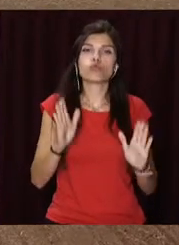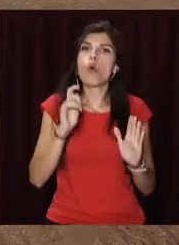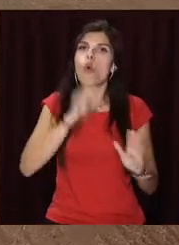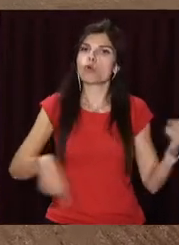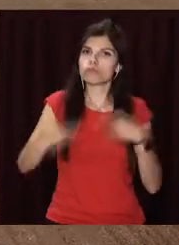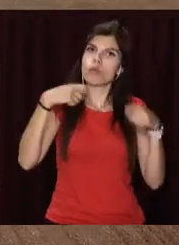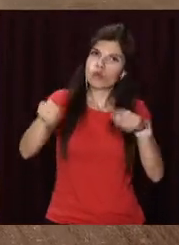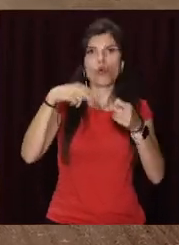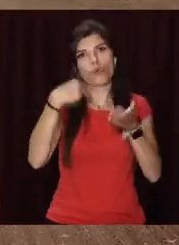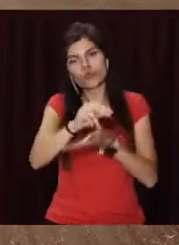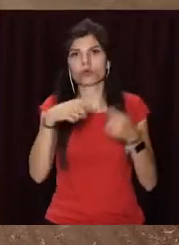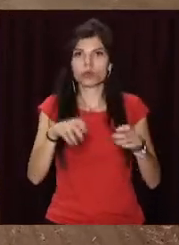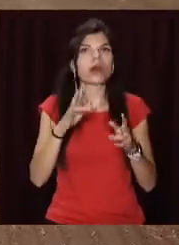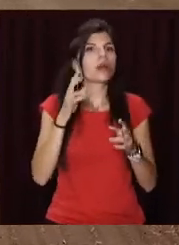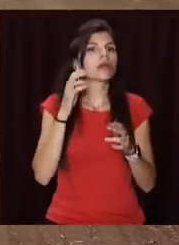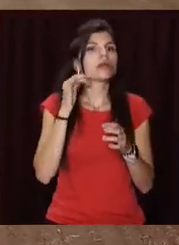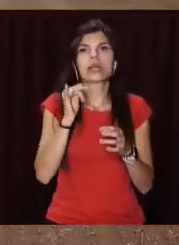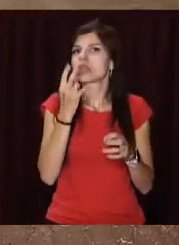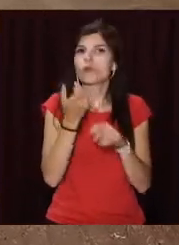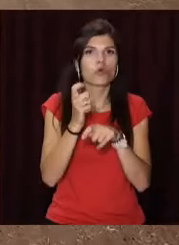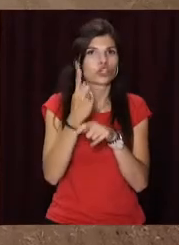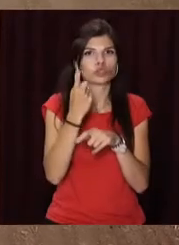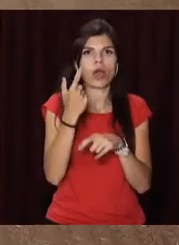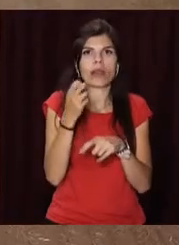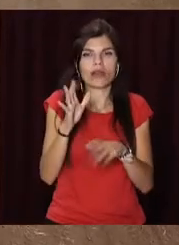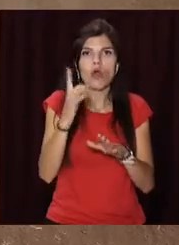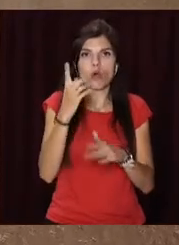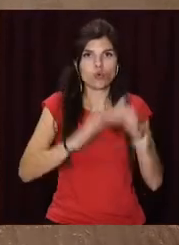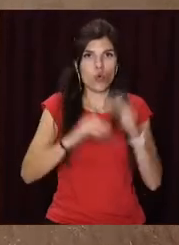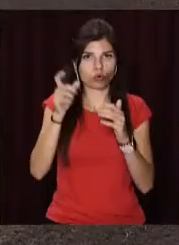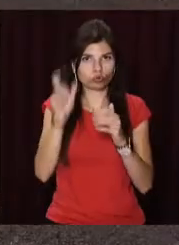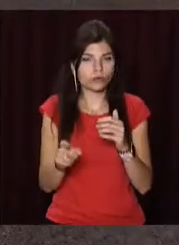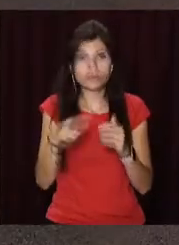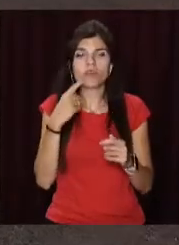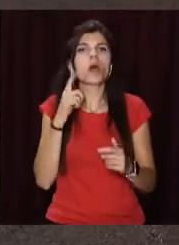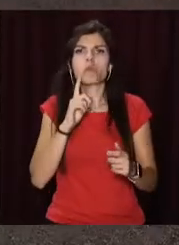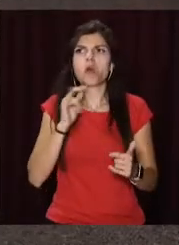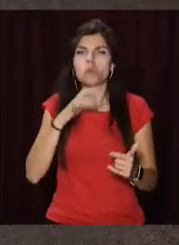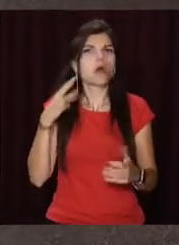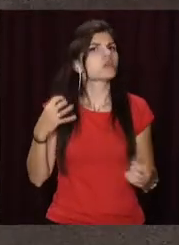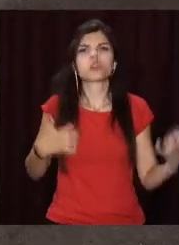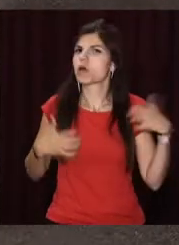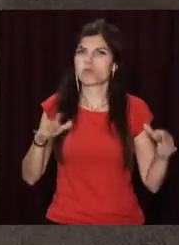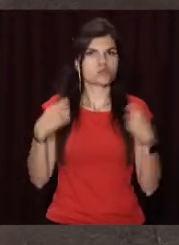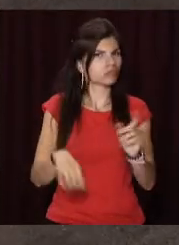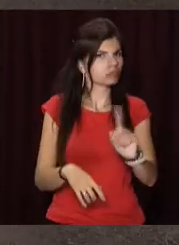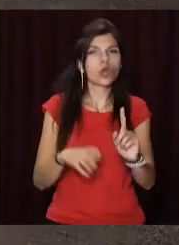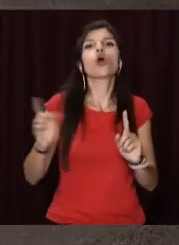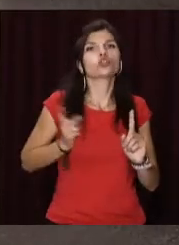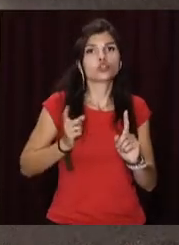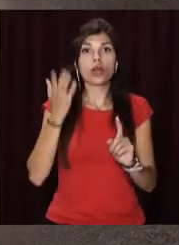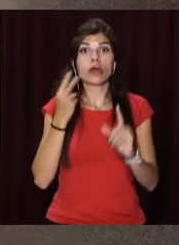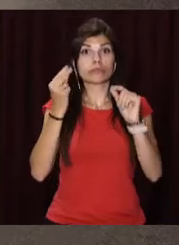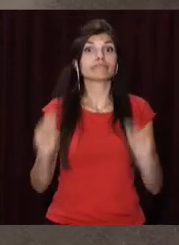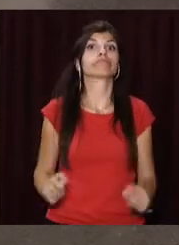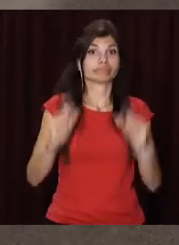поки що лише громадяни України і не більше 100 гектарів в одні руки. Та українці, кажуть фахівці, поки не поспішають продавати свої